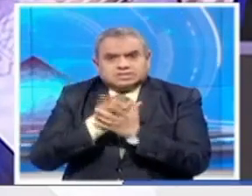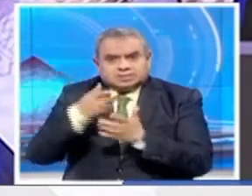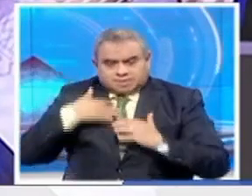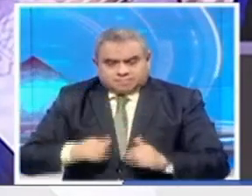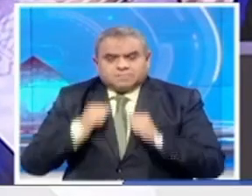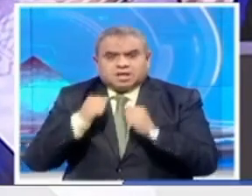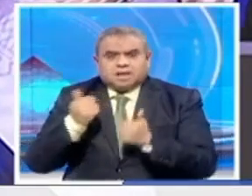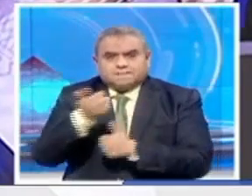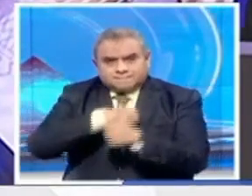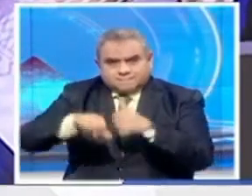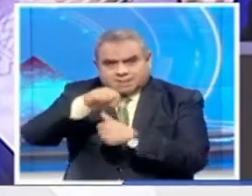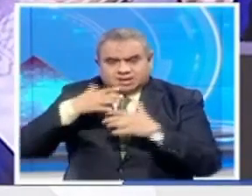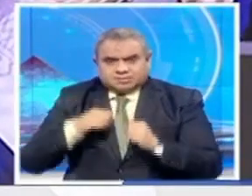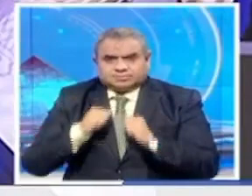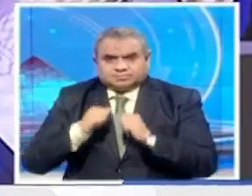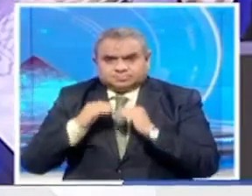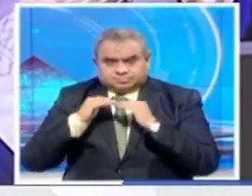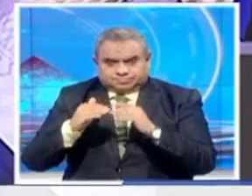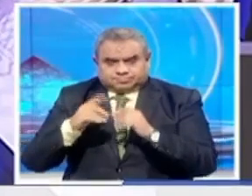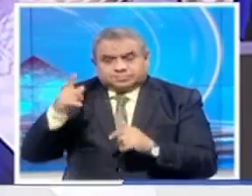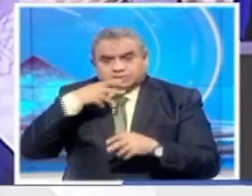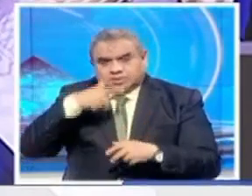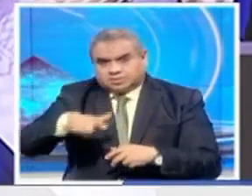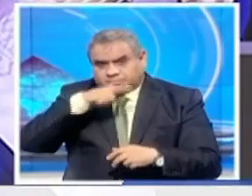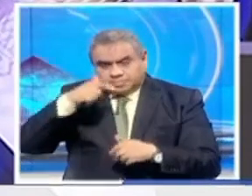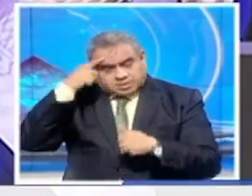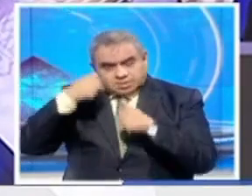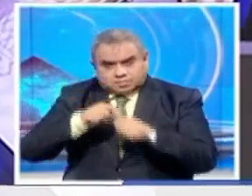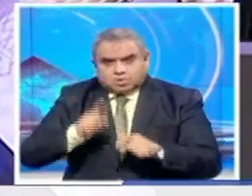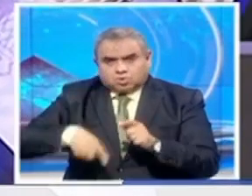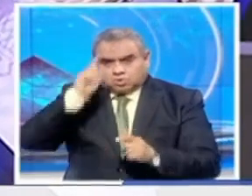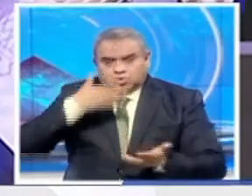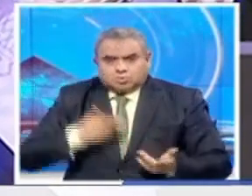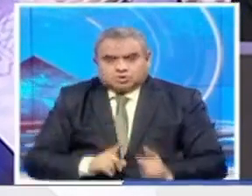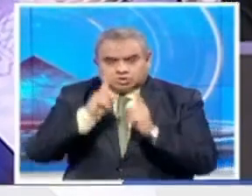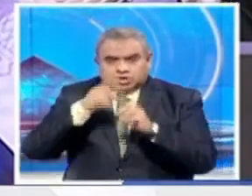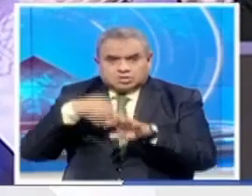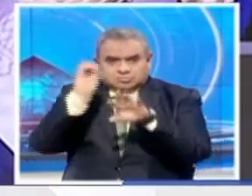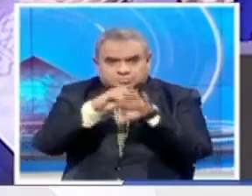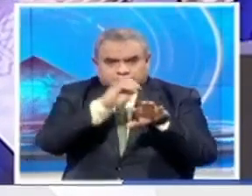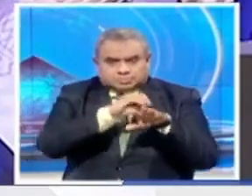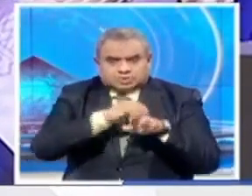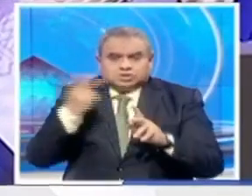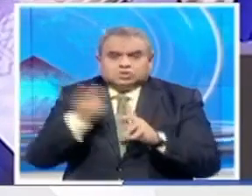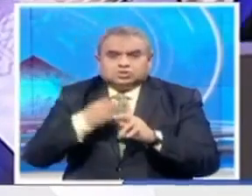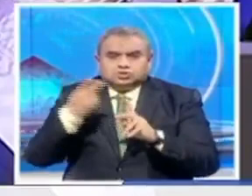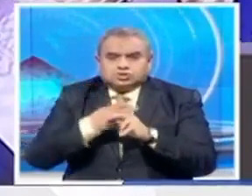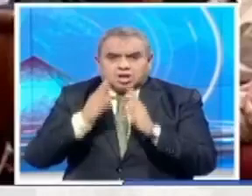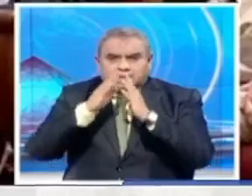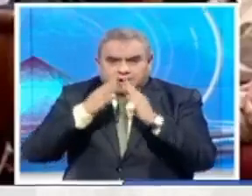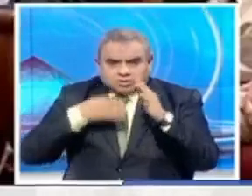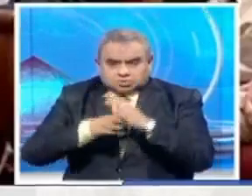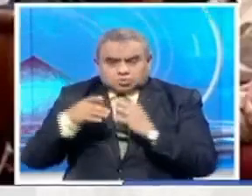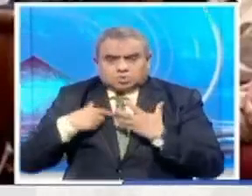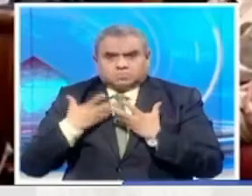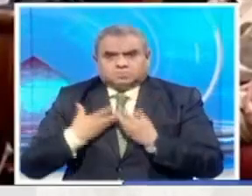سلام. وفي كلمته بمناسبة يوم الشهيد طمأن الرئيس المصريين على وضع البلاد